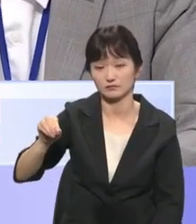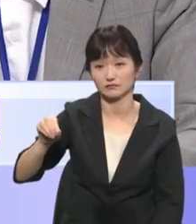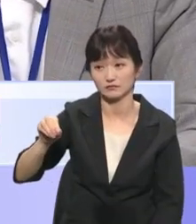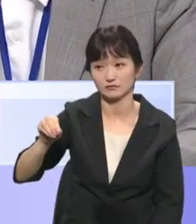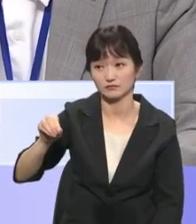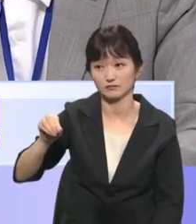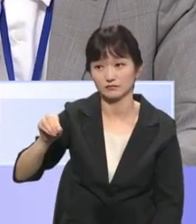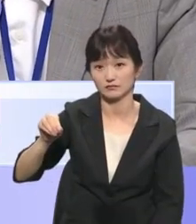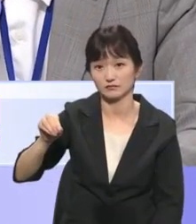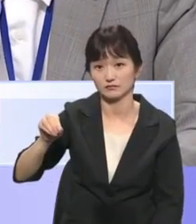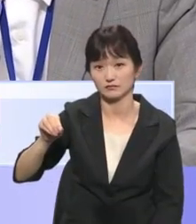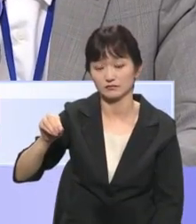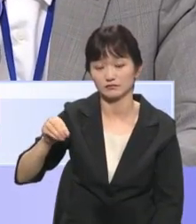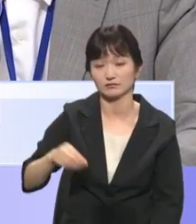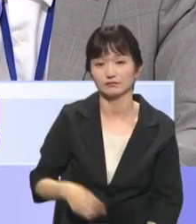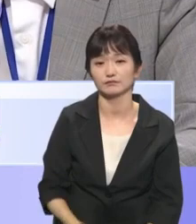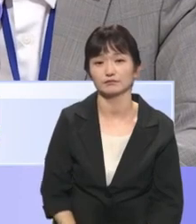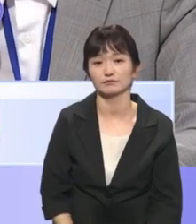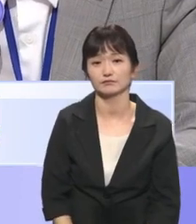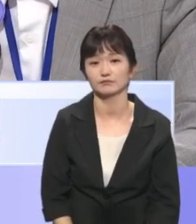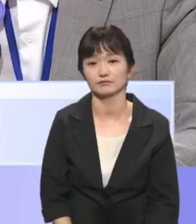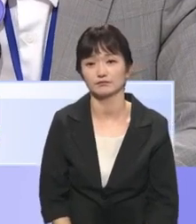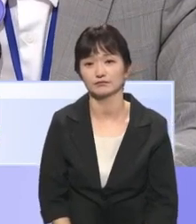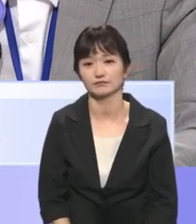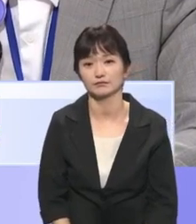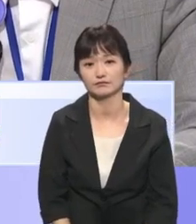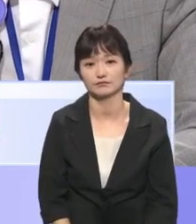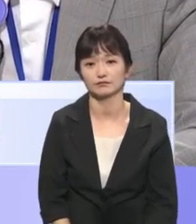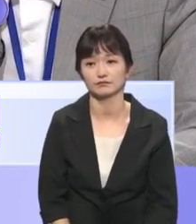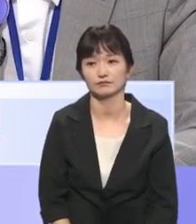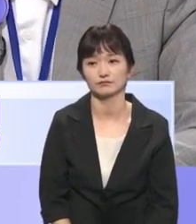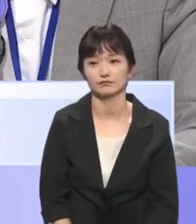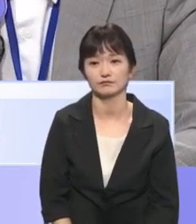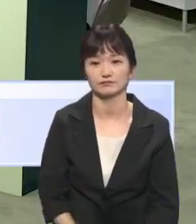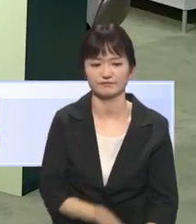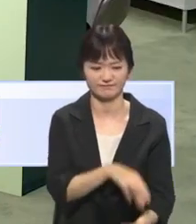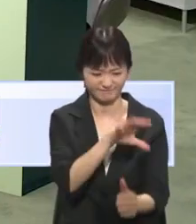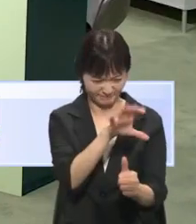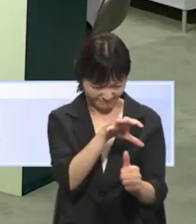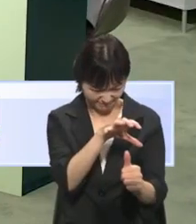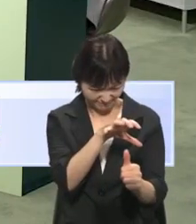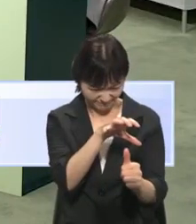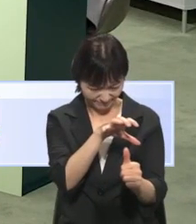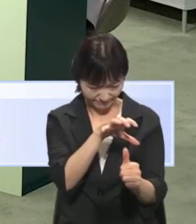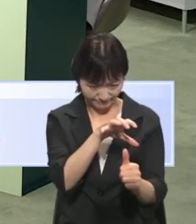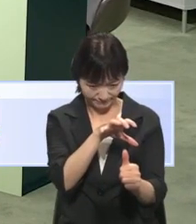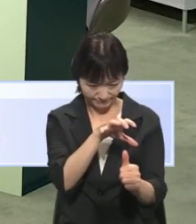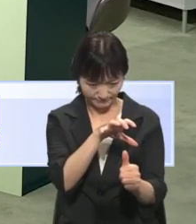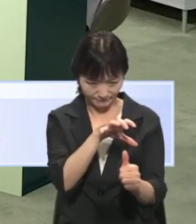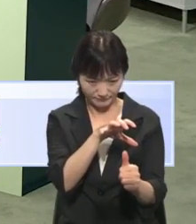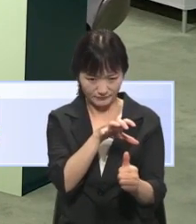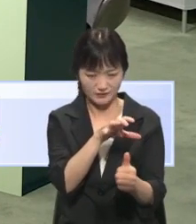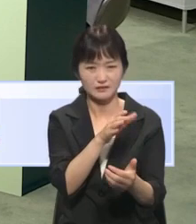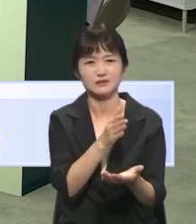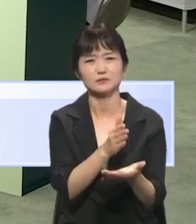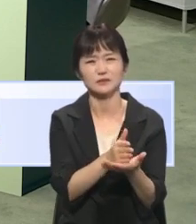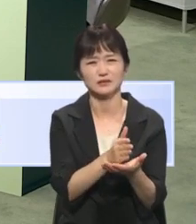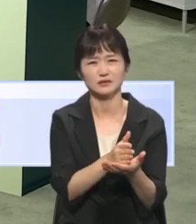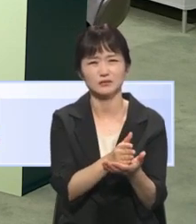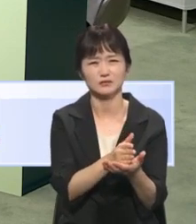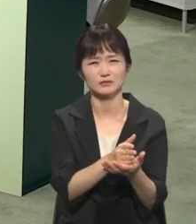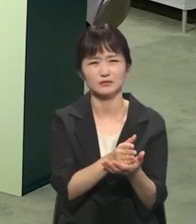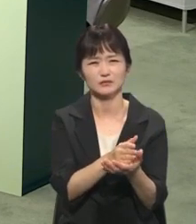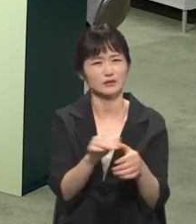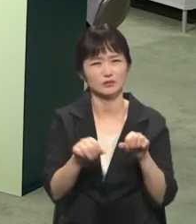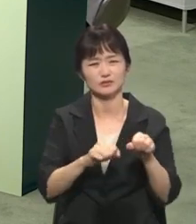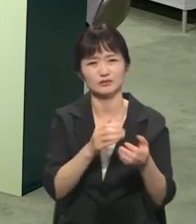200만 원 이하의 과태료를 부과한다고 합니다. 이게 혼을 내야 하지 그렇습니다. 말라면 좀 하지 말았으면 근데 좋겠어요. 이렇게 과태료 네.